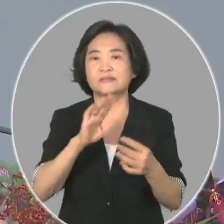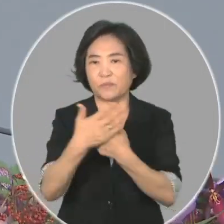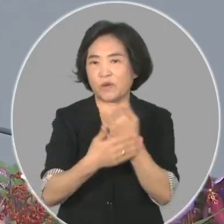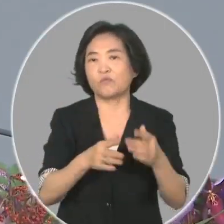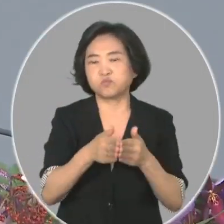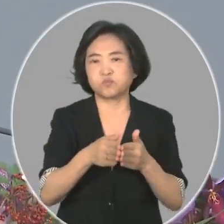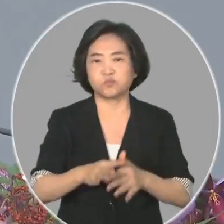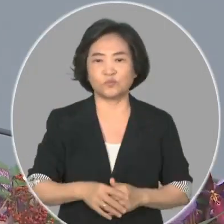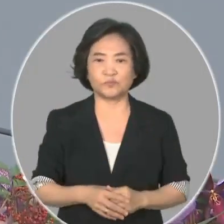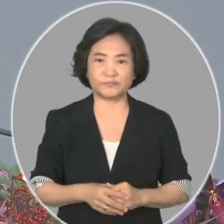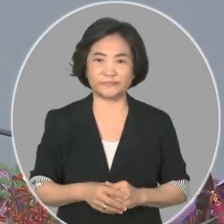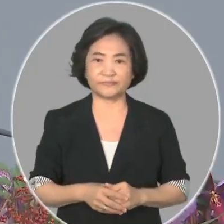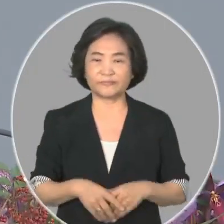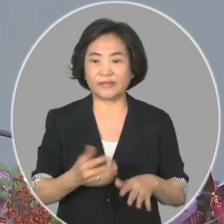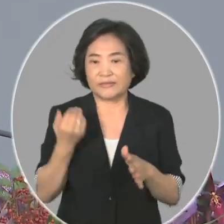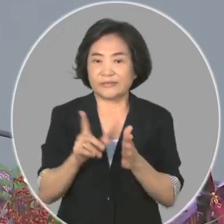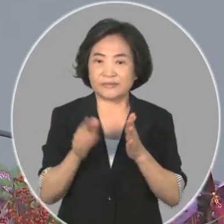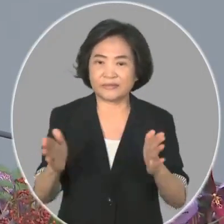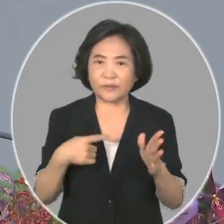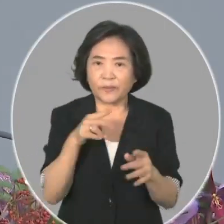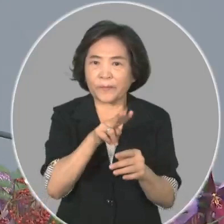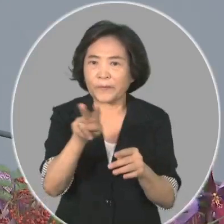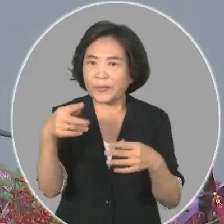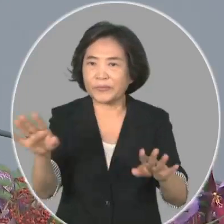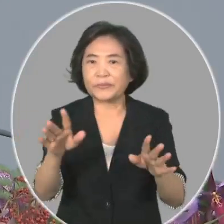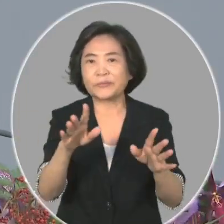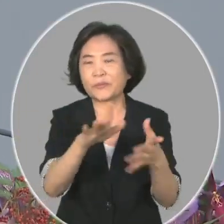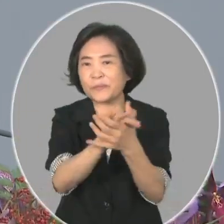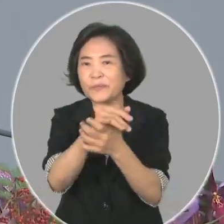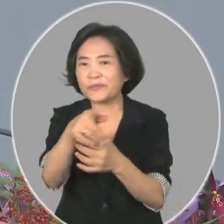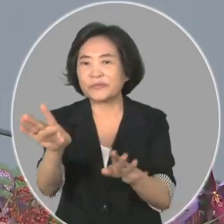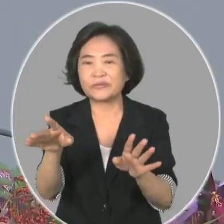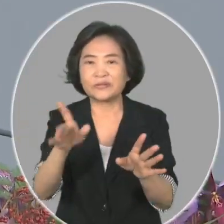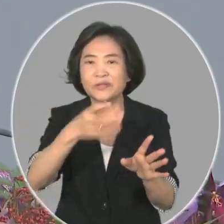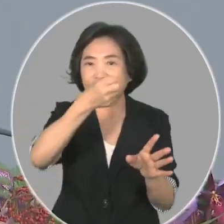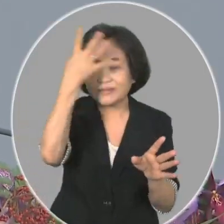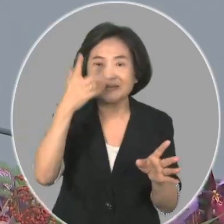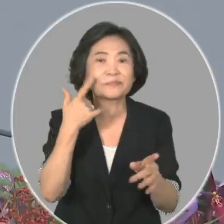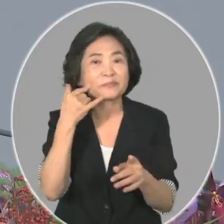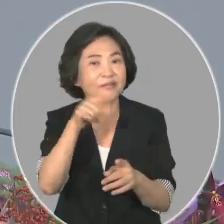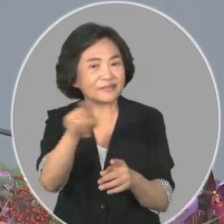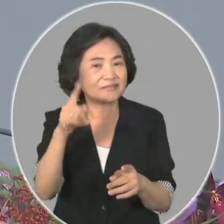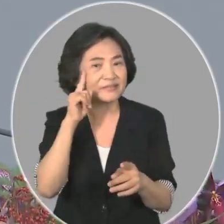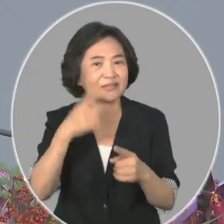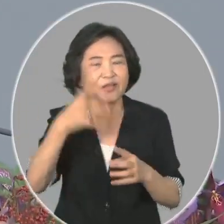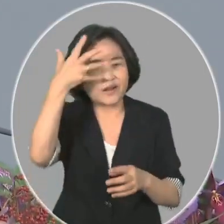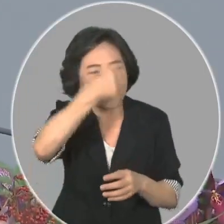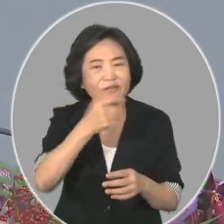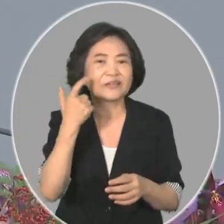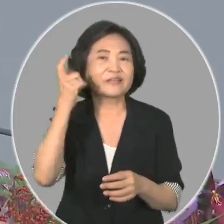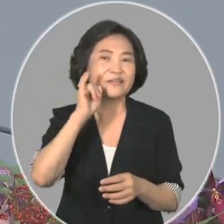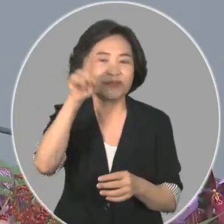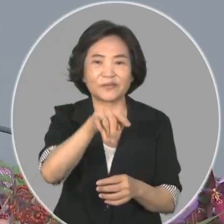者。这段时间，我看到许多朋友，有年轻的爸妈，有上了年纪的阿公阿